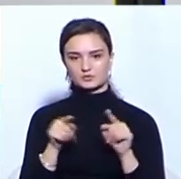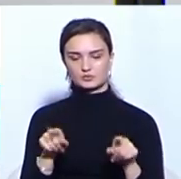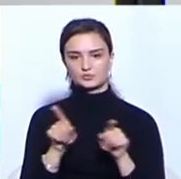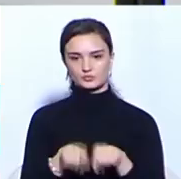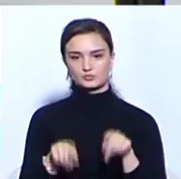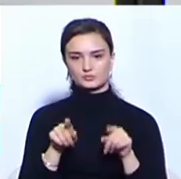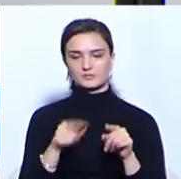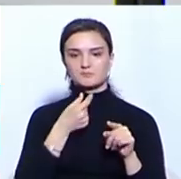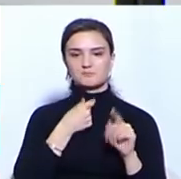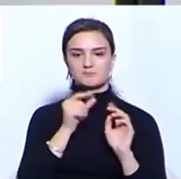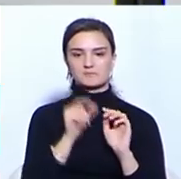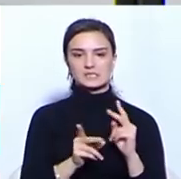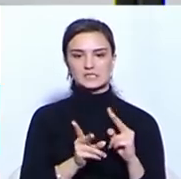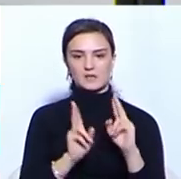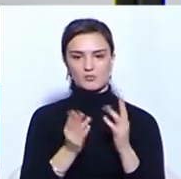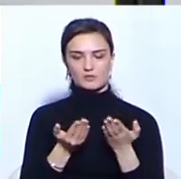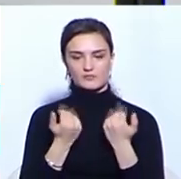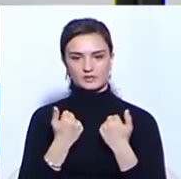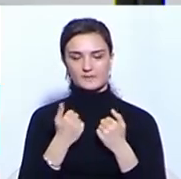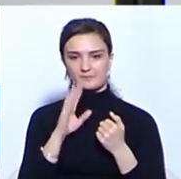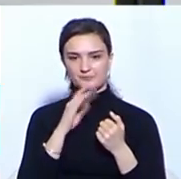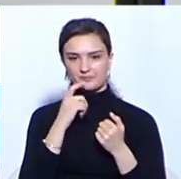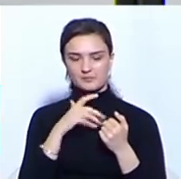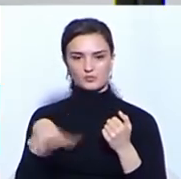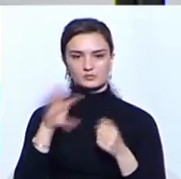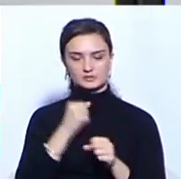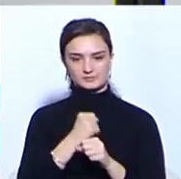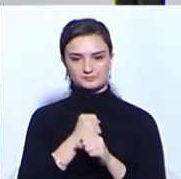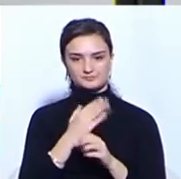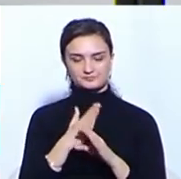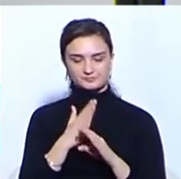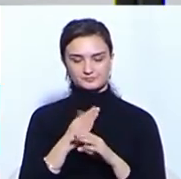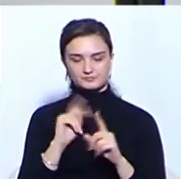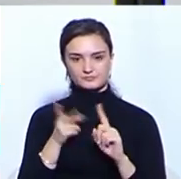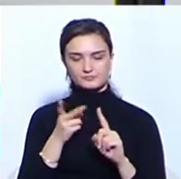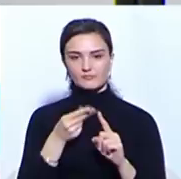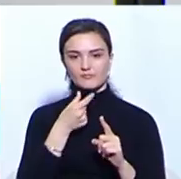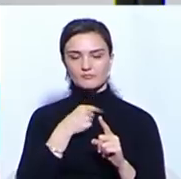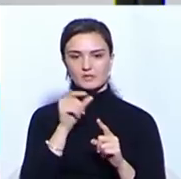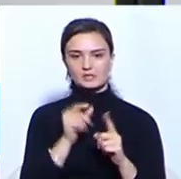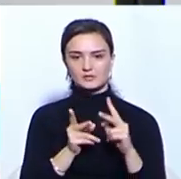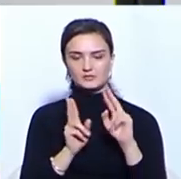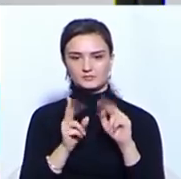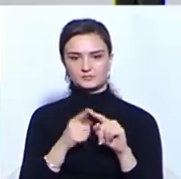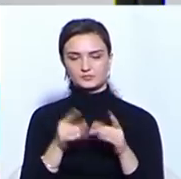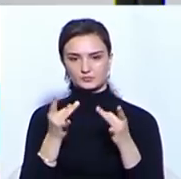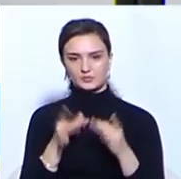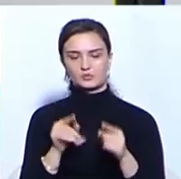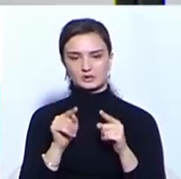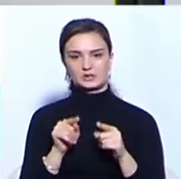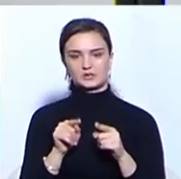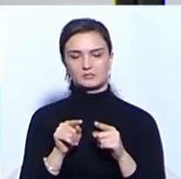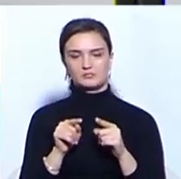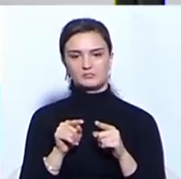არის აი ეს მილის ამოკვეთა, როგორც ეტყობა, რომელიც ქალბატონს აქვს გაკეთებული და მეორე არის მილის გაკვეთა და უბრალოდ იქიდან ის